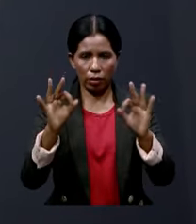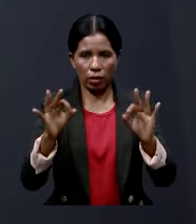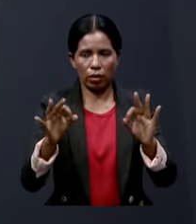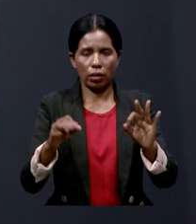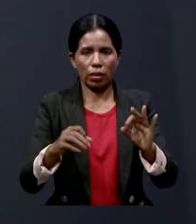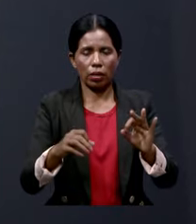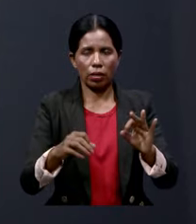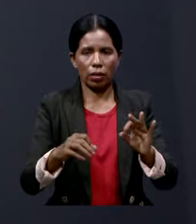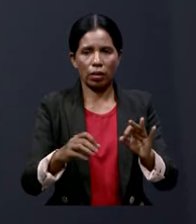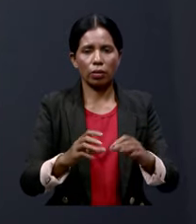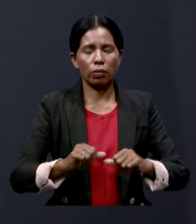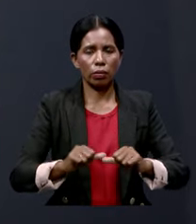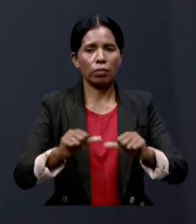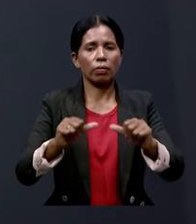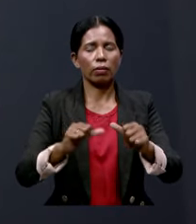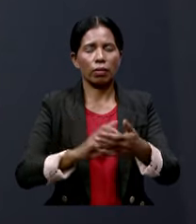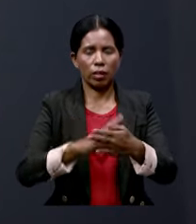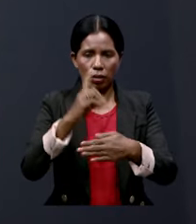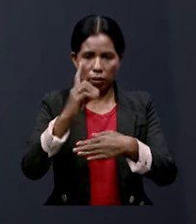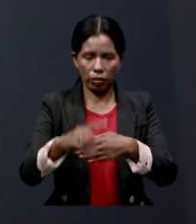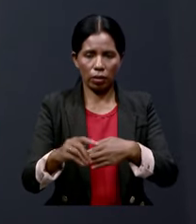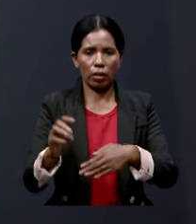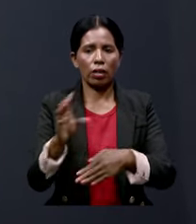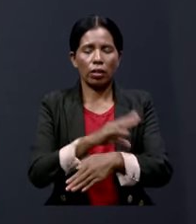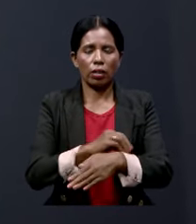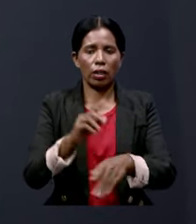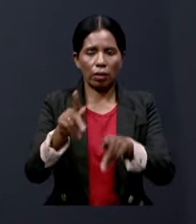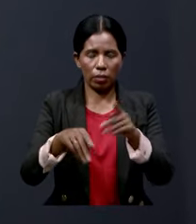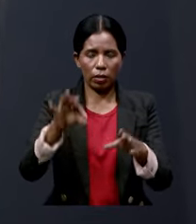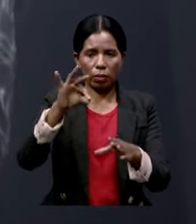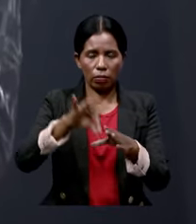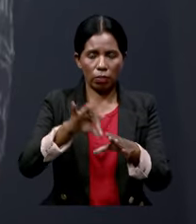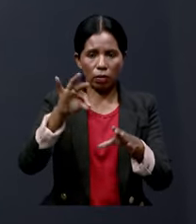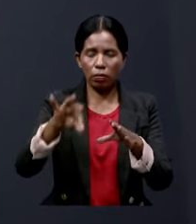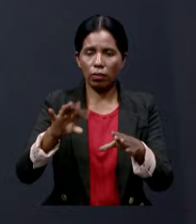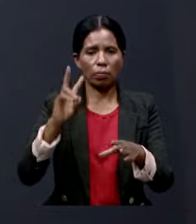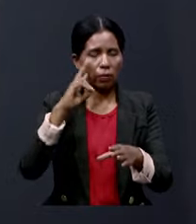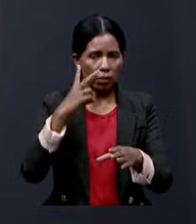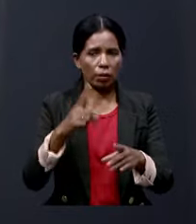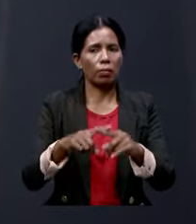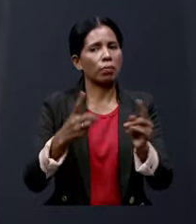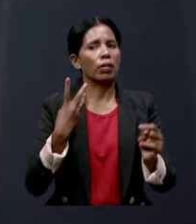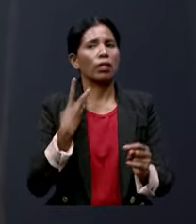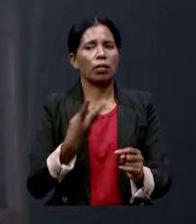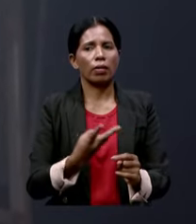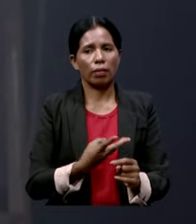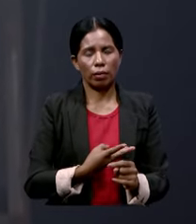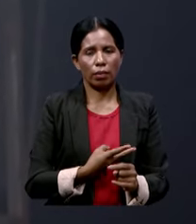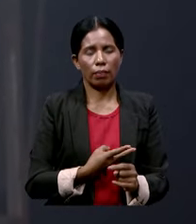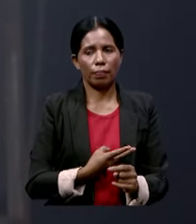ninia desenvolve ita ninia sektor produktivo sirane. Maipe ita